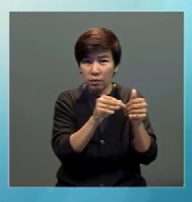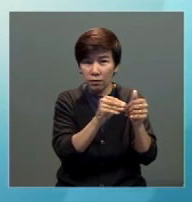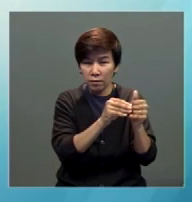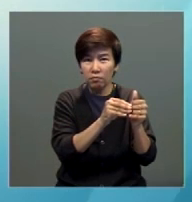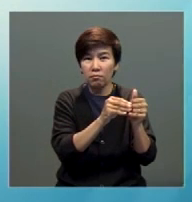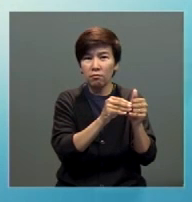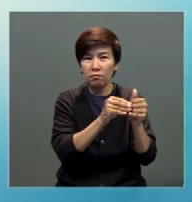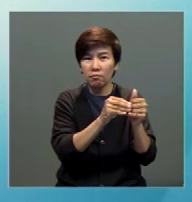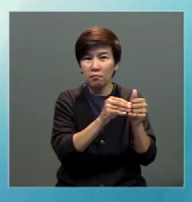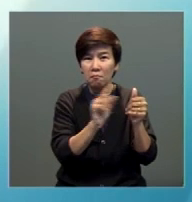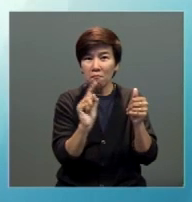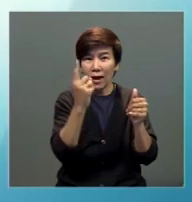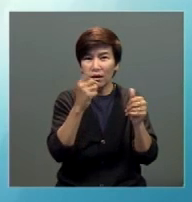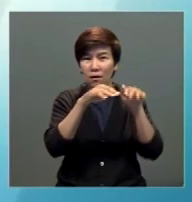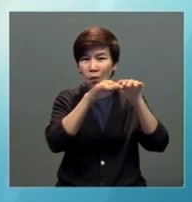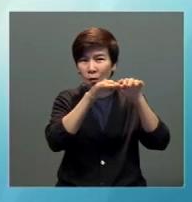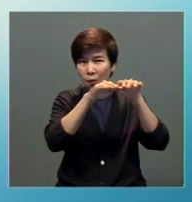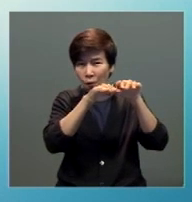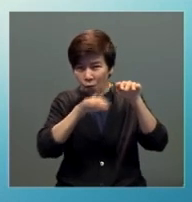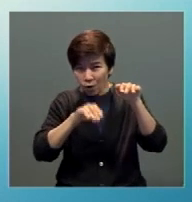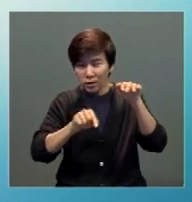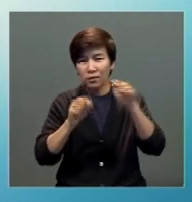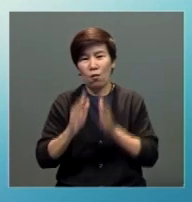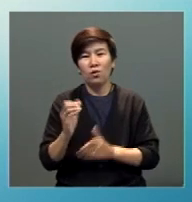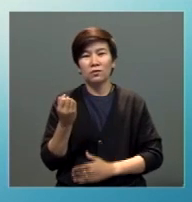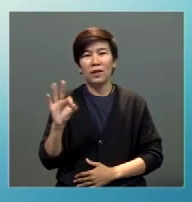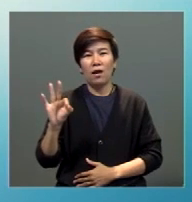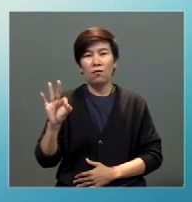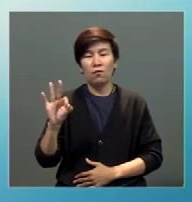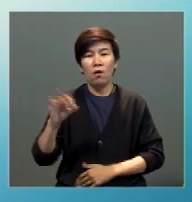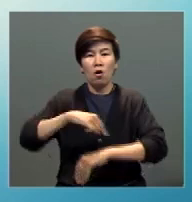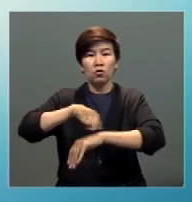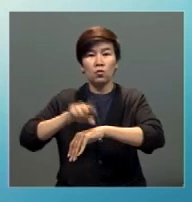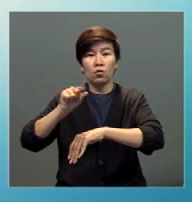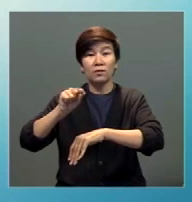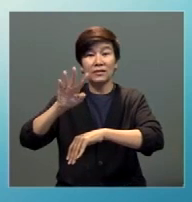วันนะครับที่เรามีตัวเลขที่ลดลงของรายใหม่ตอนนี้19รายที่รายงานมาในรอบ 24